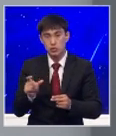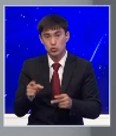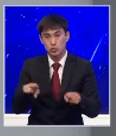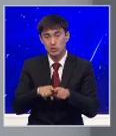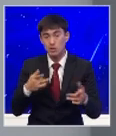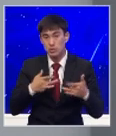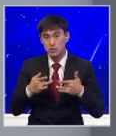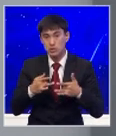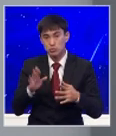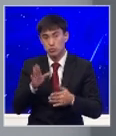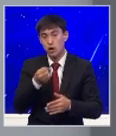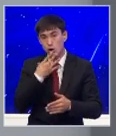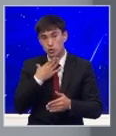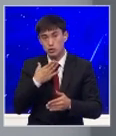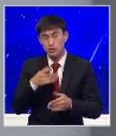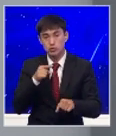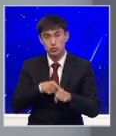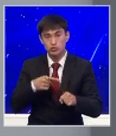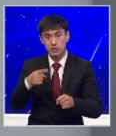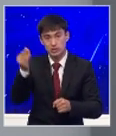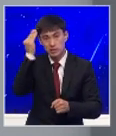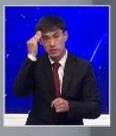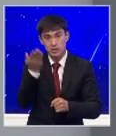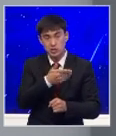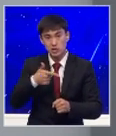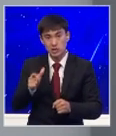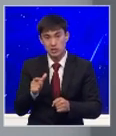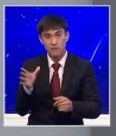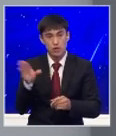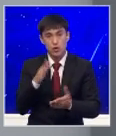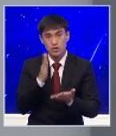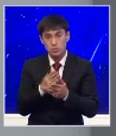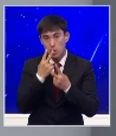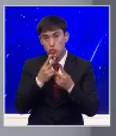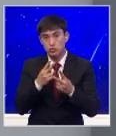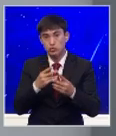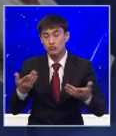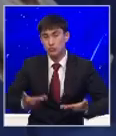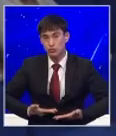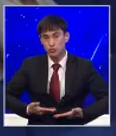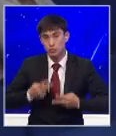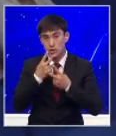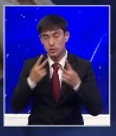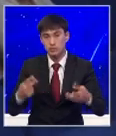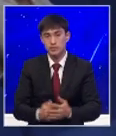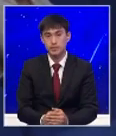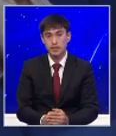такая постановка произведет хорошее Воздействие на сознание наших граждан Ведь в ней всё представлено словно вживую